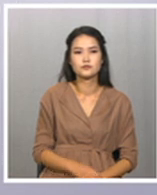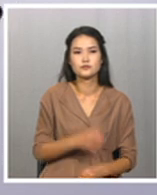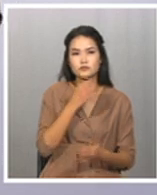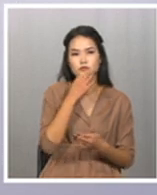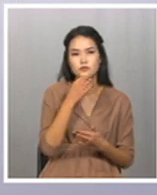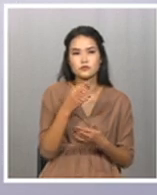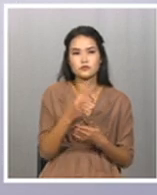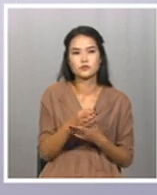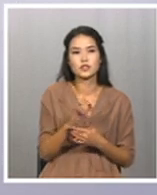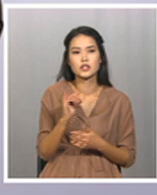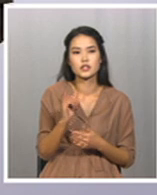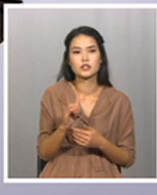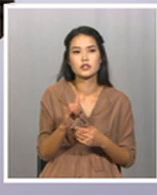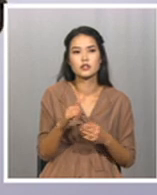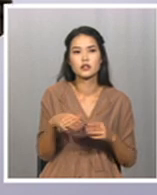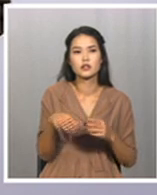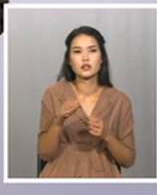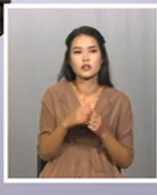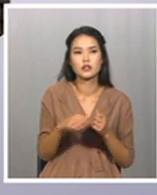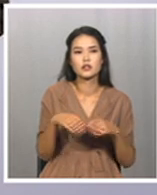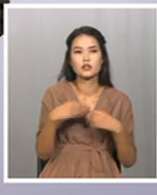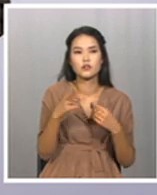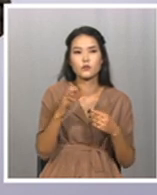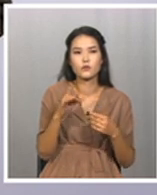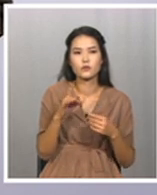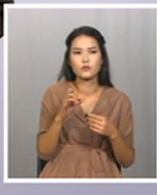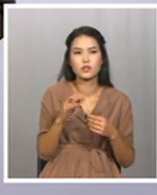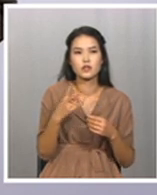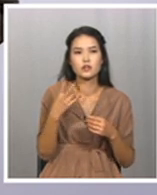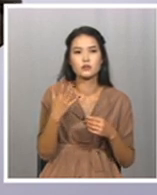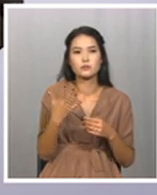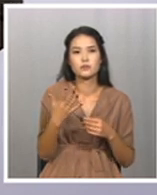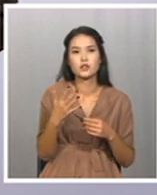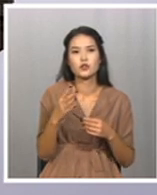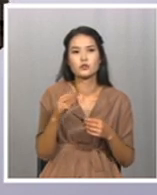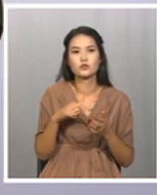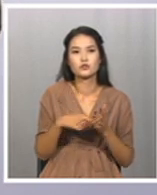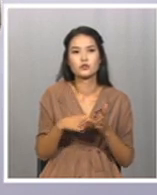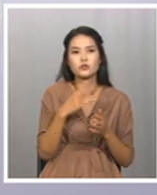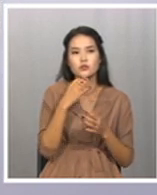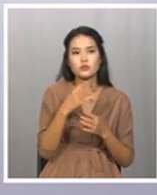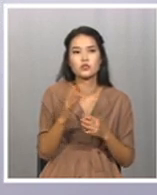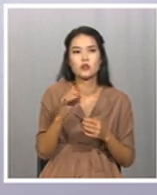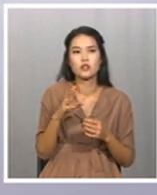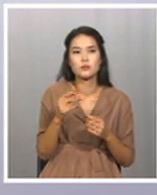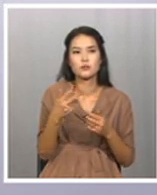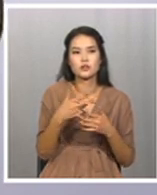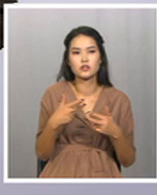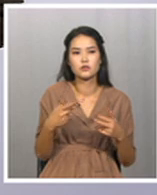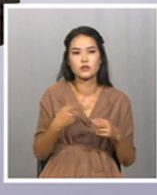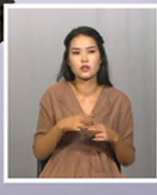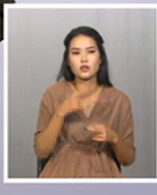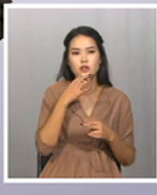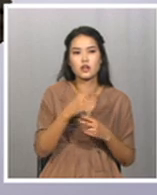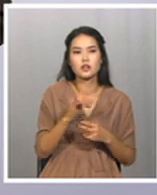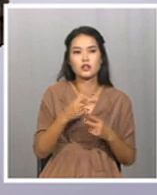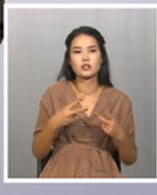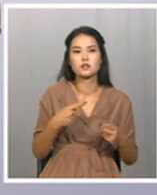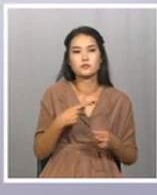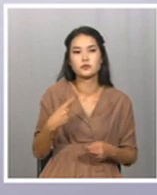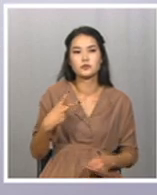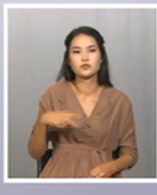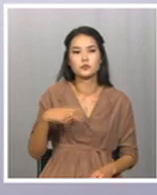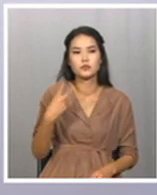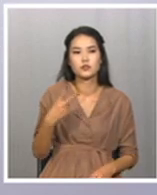Жауабы, берілген функцияға x0 тең 5 нүктесінде жүргізілген жанаманың теңдеуі, y тең болады